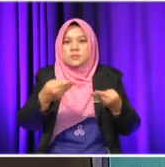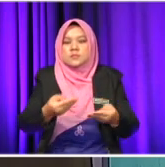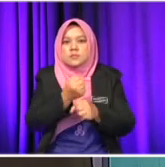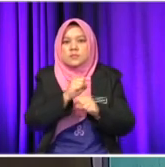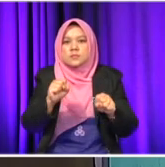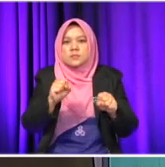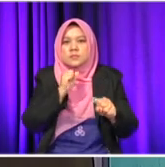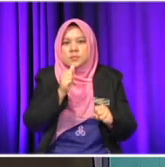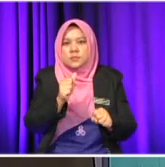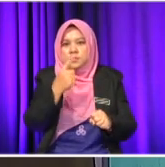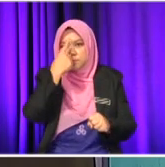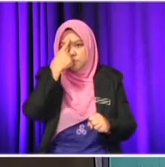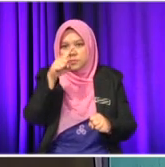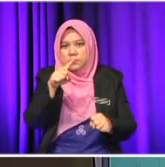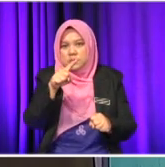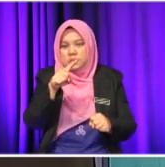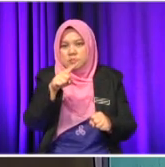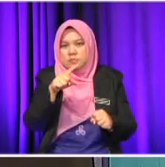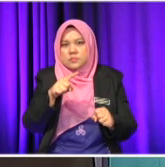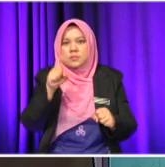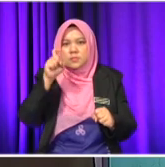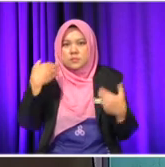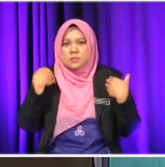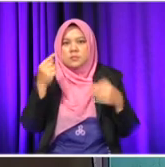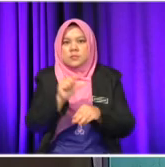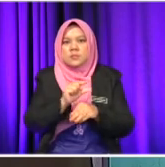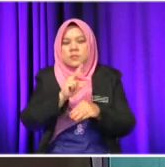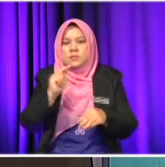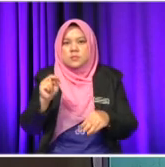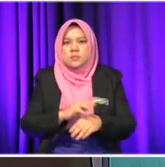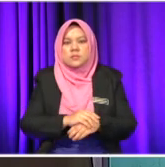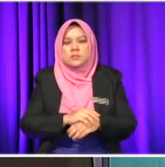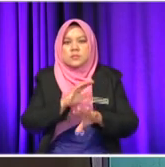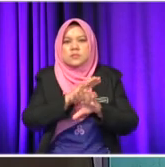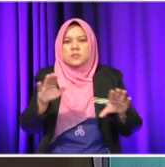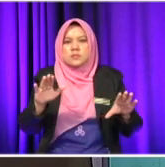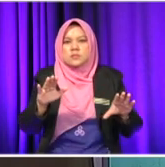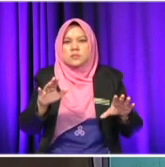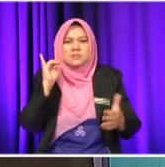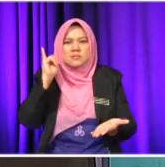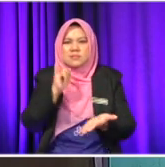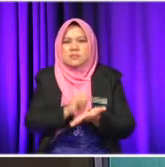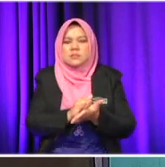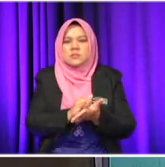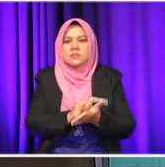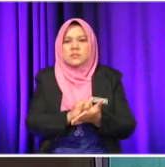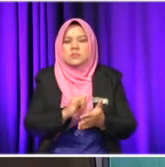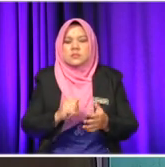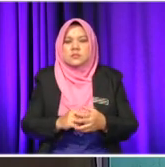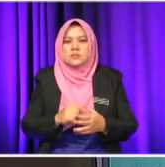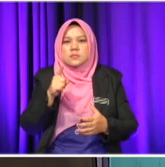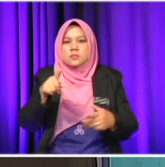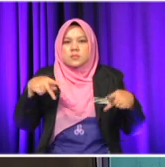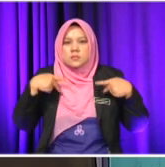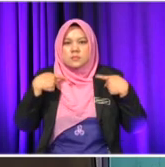disediakan bukan untuk hiasan saja tetapi ada kegunaannya jangan terlalu over Confident dengan kamu punya kamu